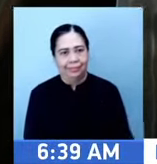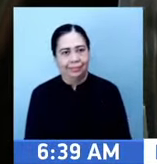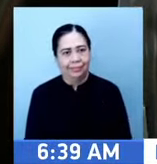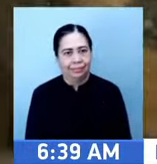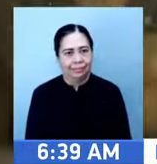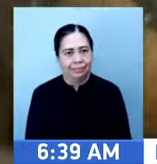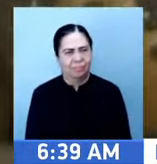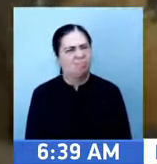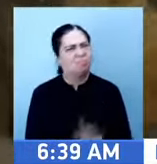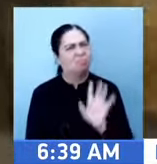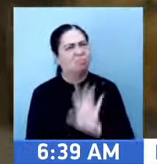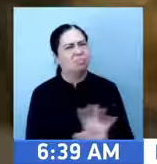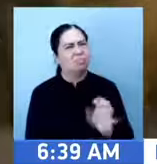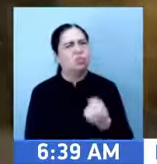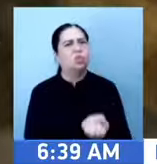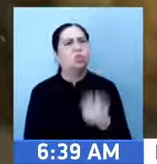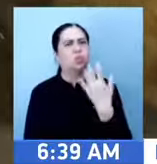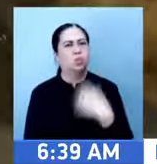nito?